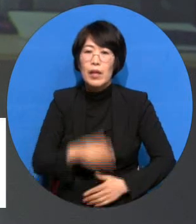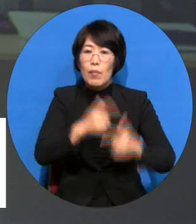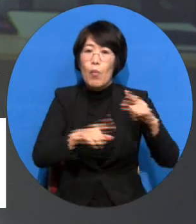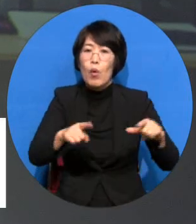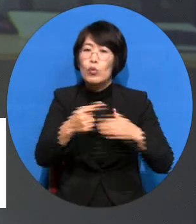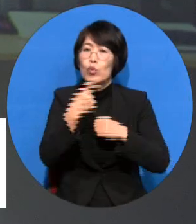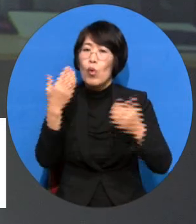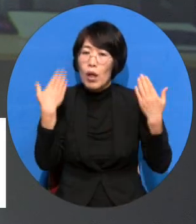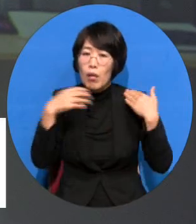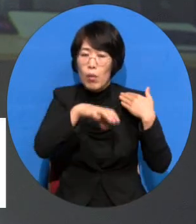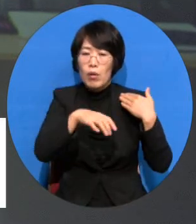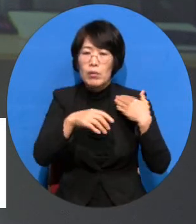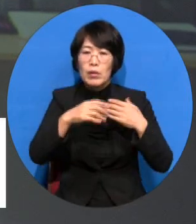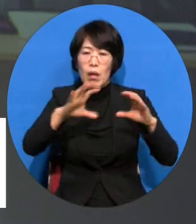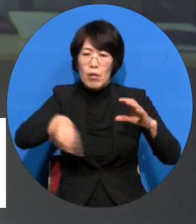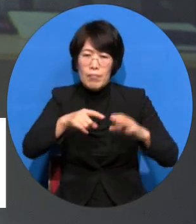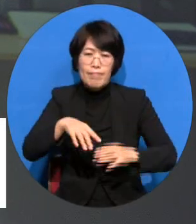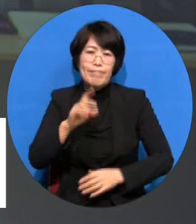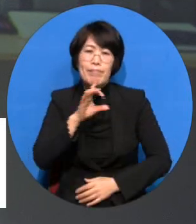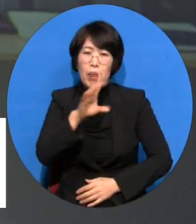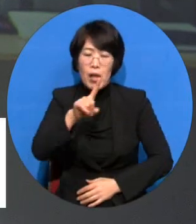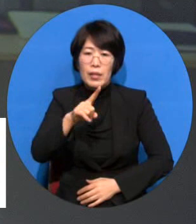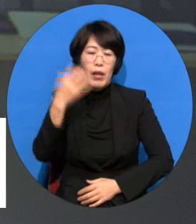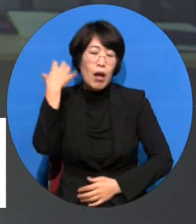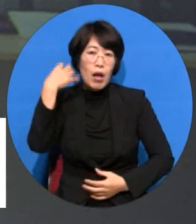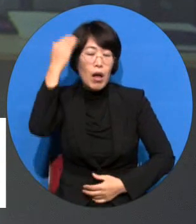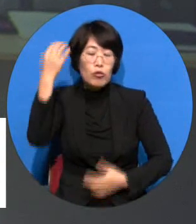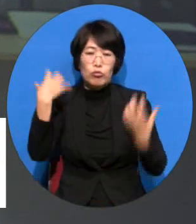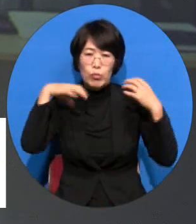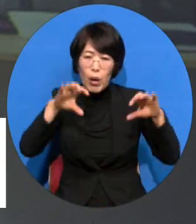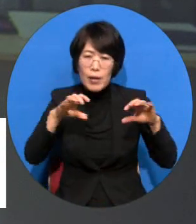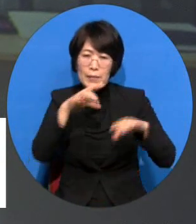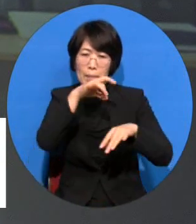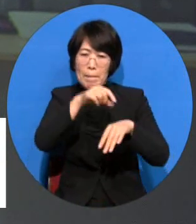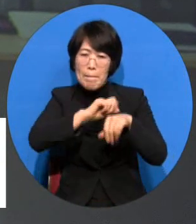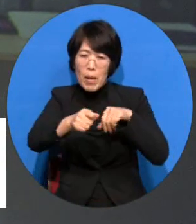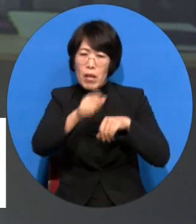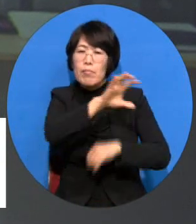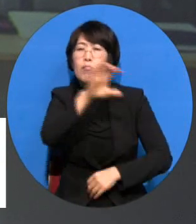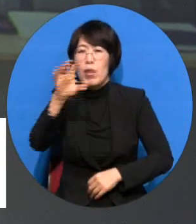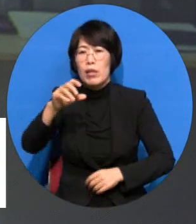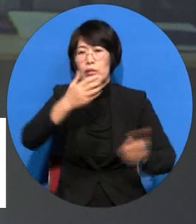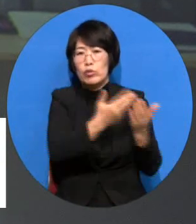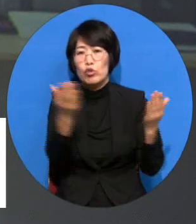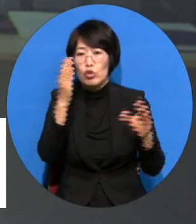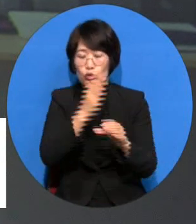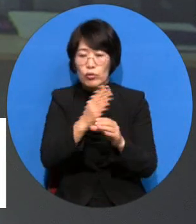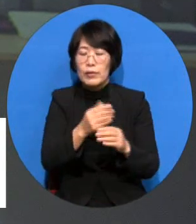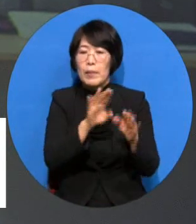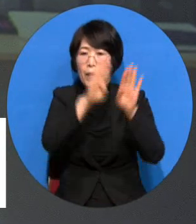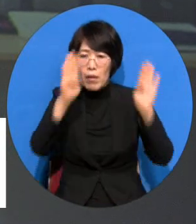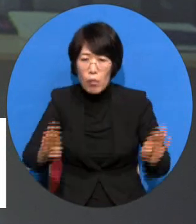목포의 한 초등학교에는 국내 유일의 한국산 호랑이 박제가 113년 동안 전시되고 있습니다. 박물관 등에 맡겨